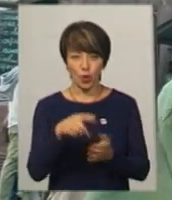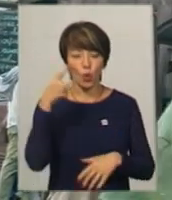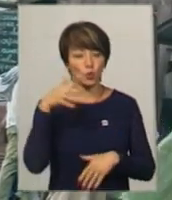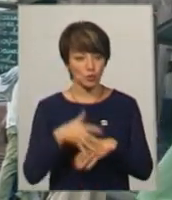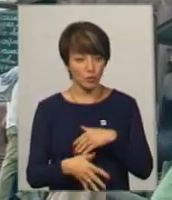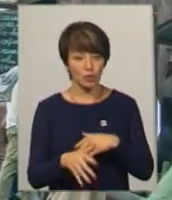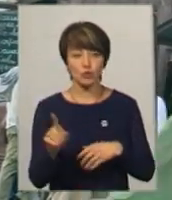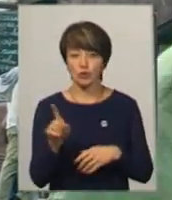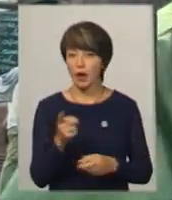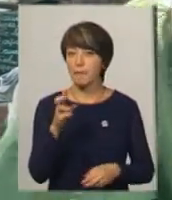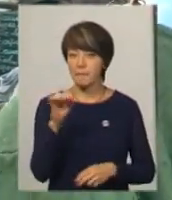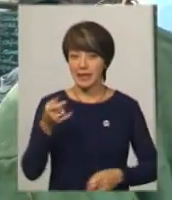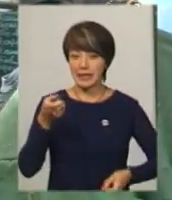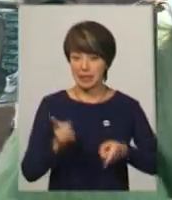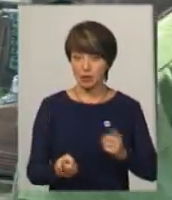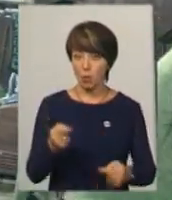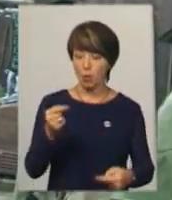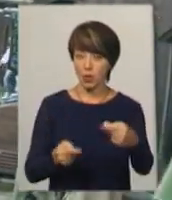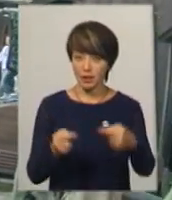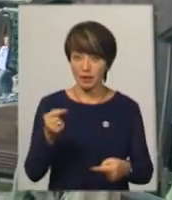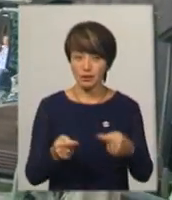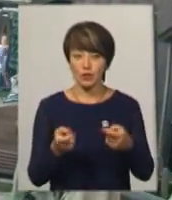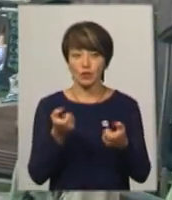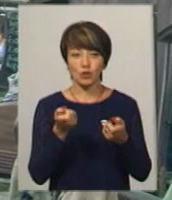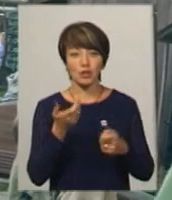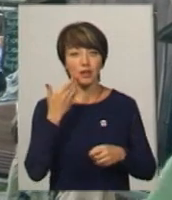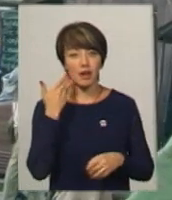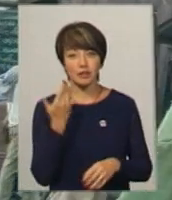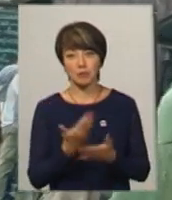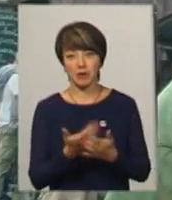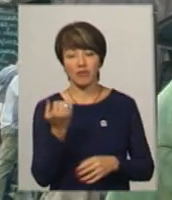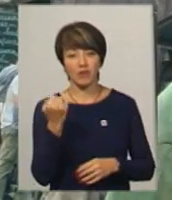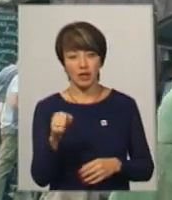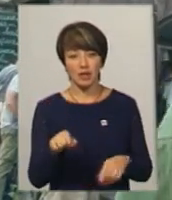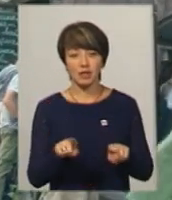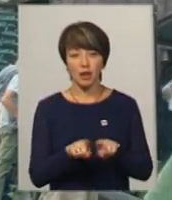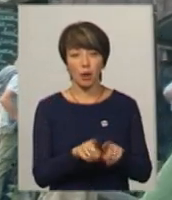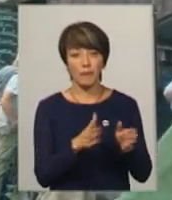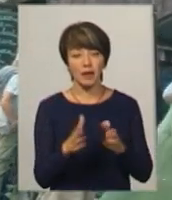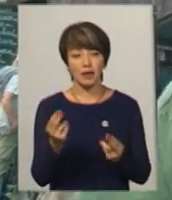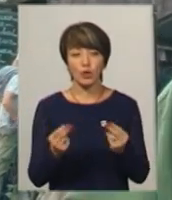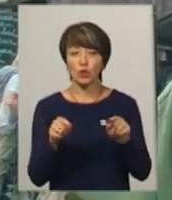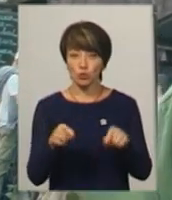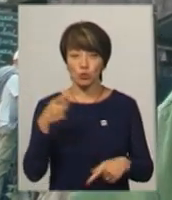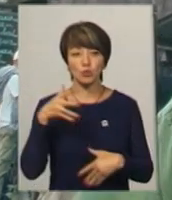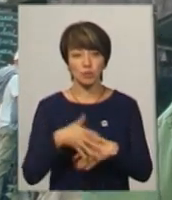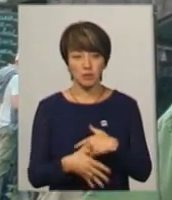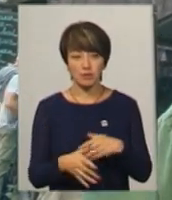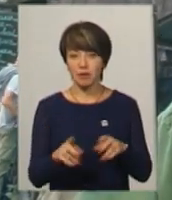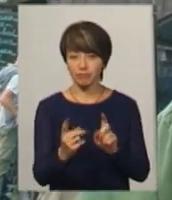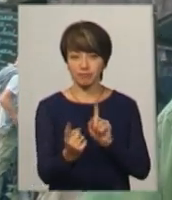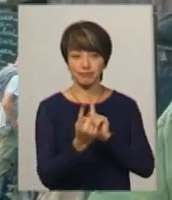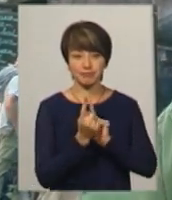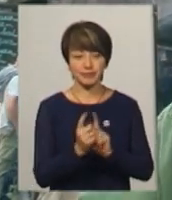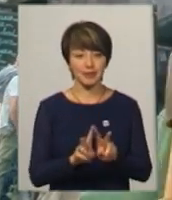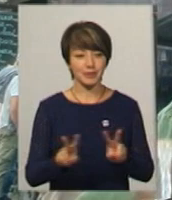що якщо в грі супротивники були якісь трошечки легше їх було виграти, тому що там такий механізм в грі, то тут ти розумієш, що проти тебе така сама